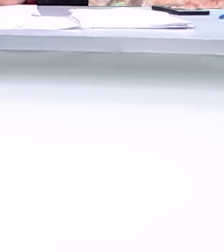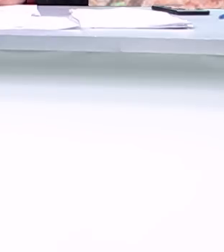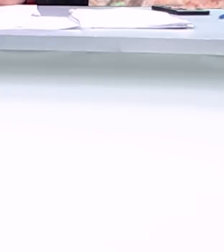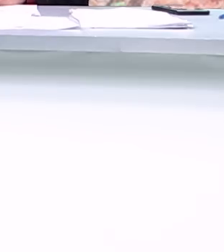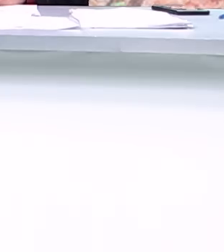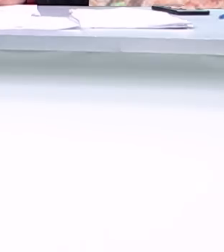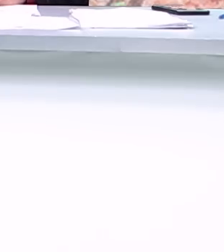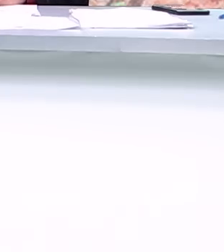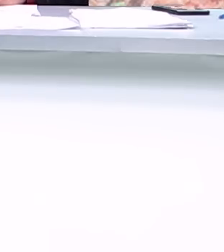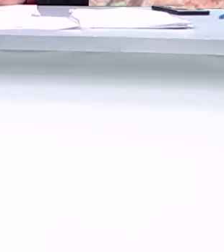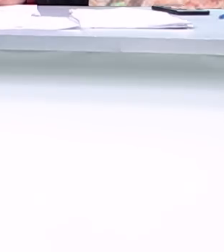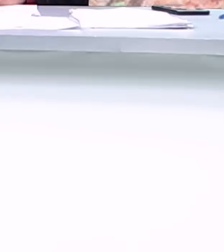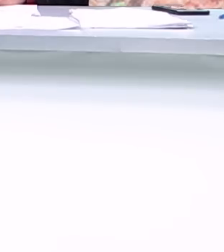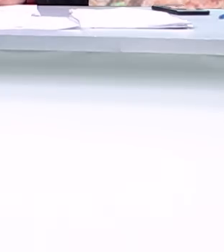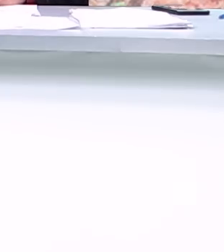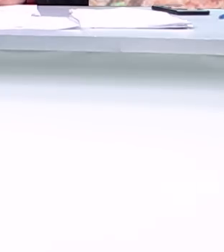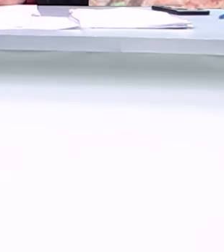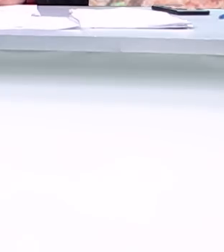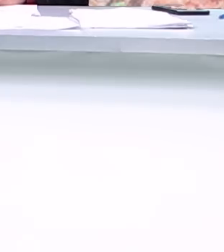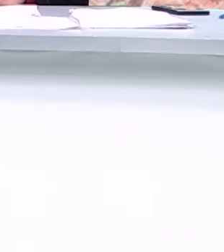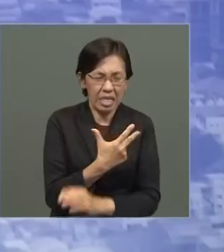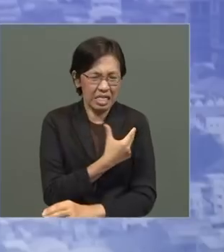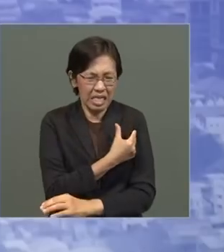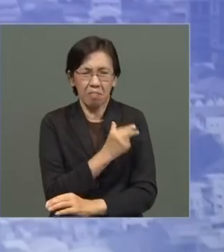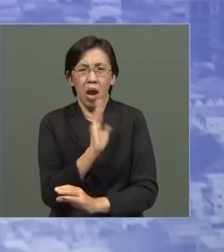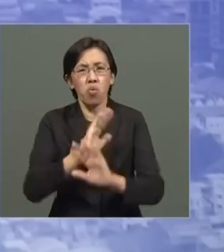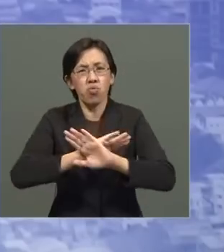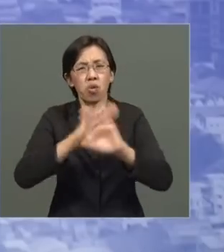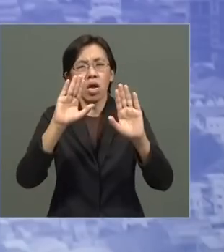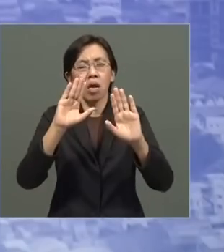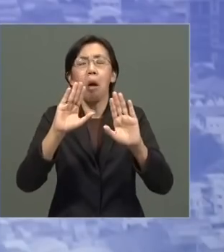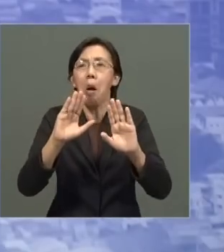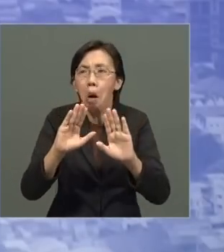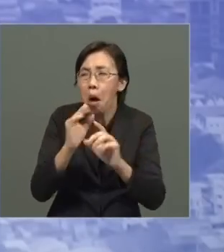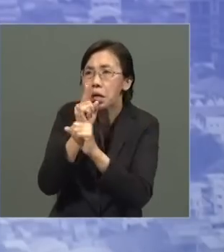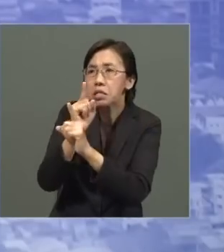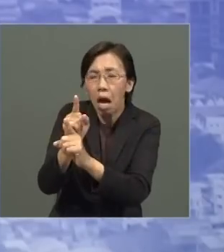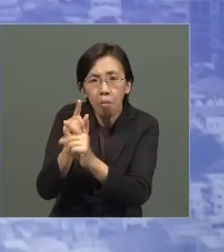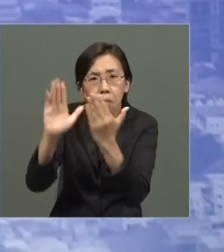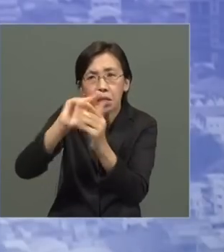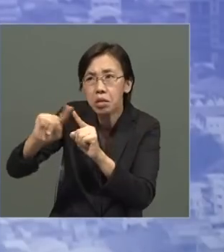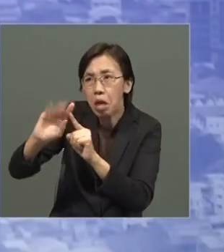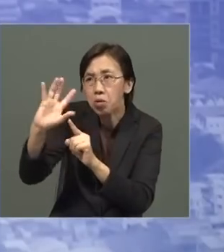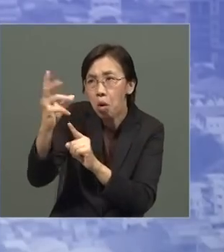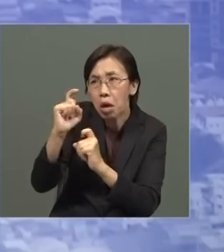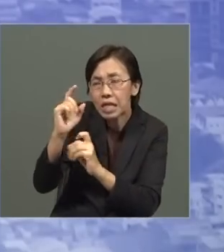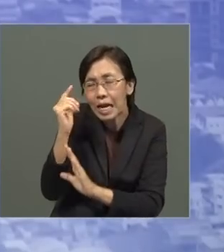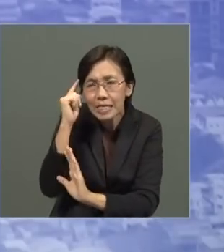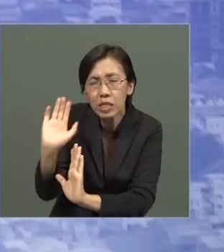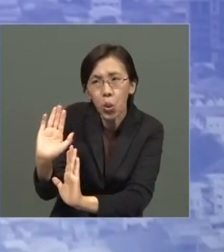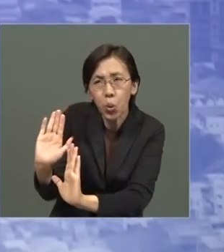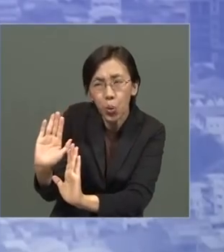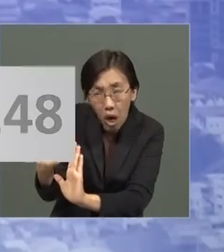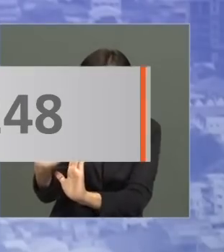ใหม่ 248รายครับค่ะวันนี้แพทย์หญิงอภิสมัยศรีรังสรรค์ผู้ช่วยโฆษกศปภรายงานสถานการณ์